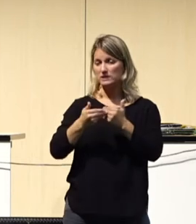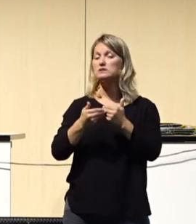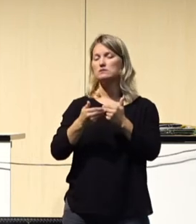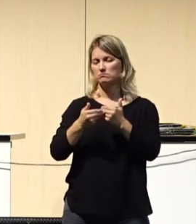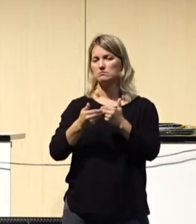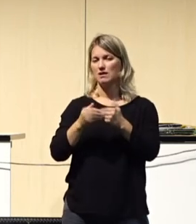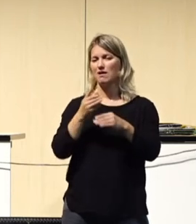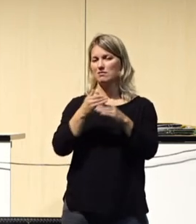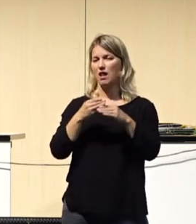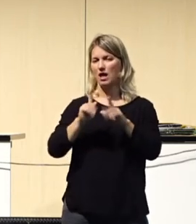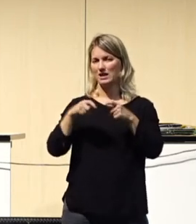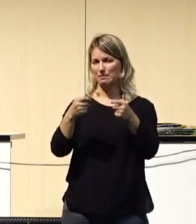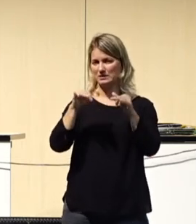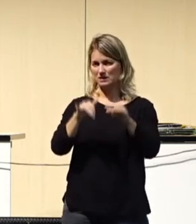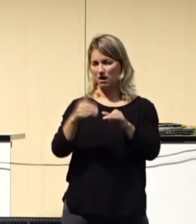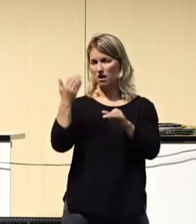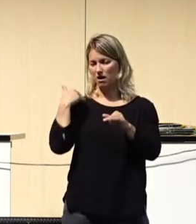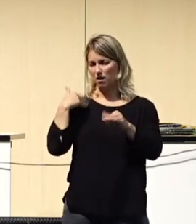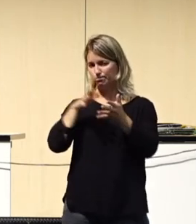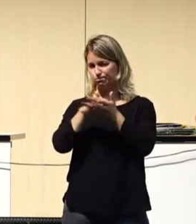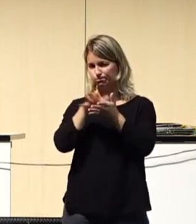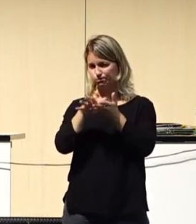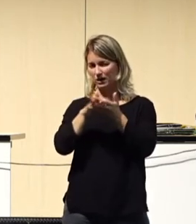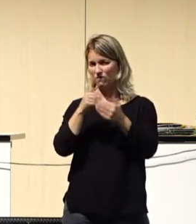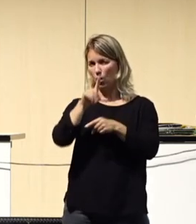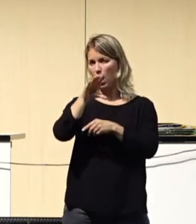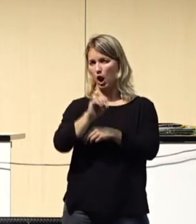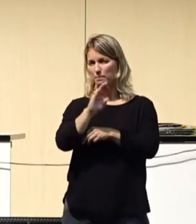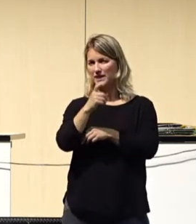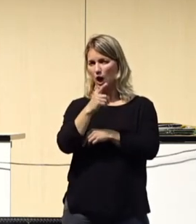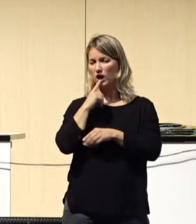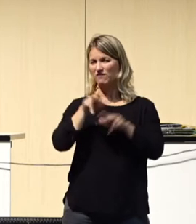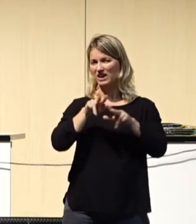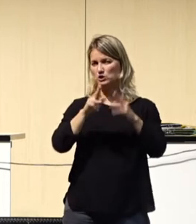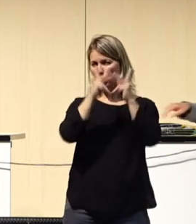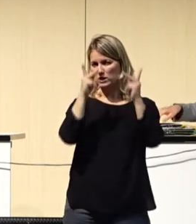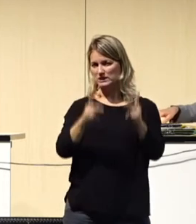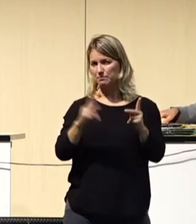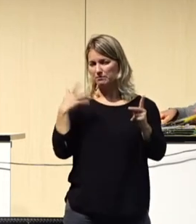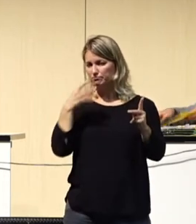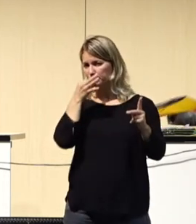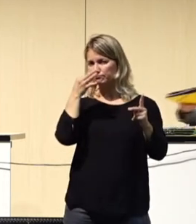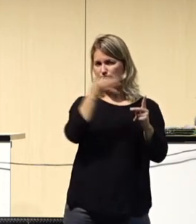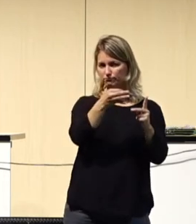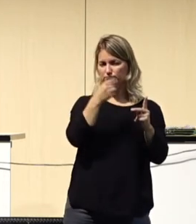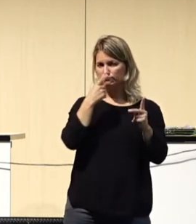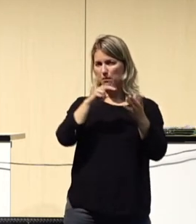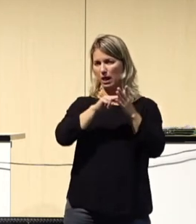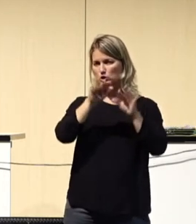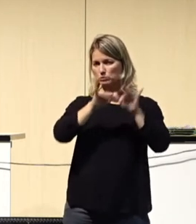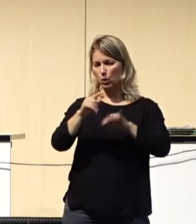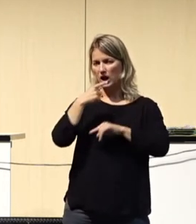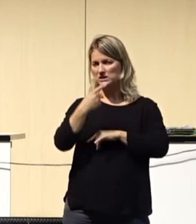Teilergebnis der Untersuchung zum Verkehrskonzept in Löbtau abgefordert von dem beauftragten Planungsbüro. Und Ergebnis